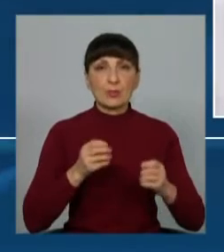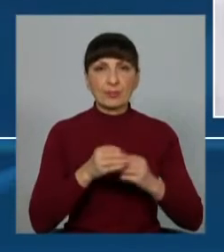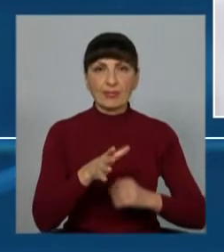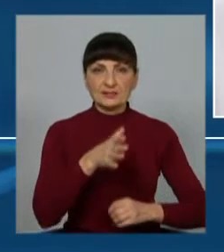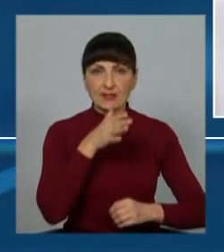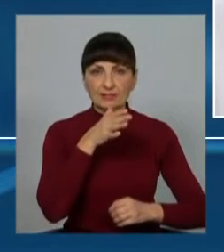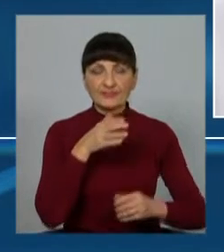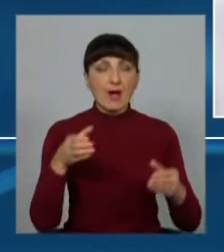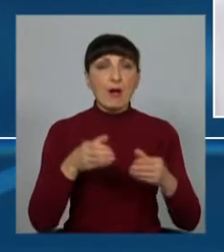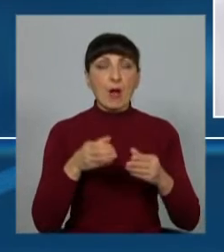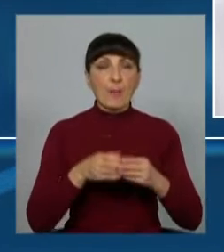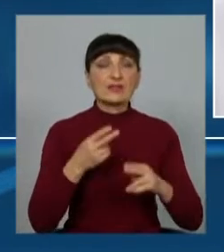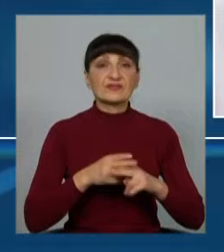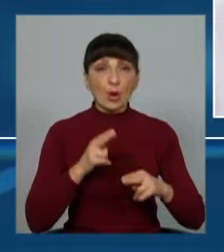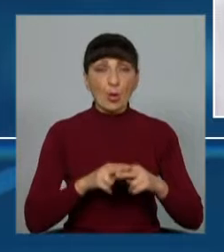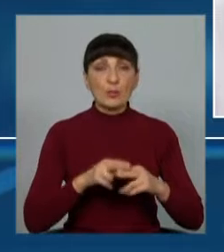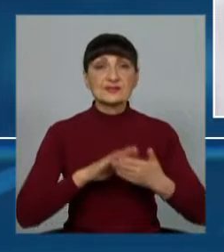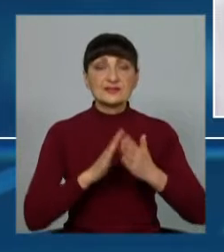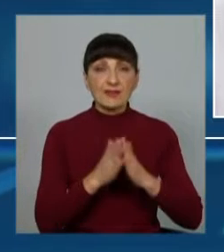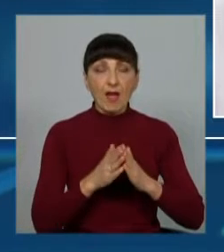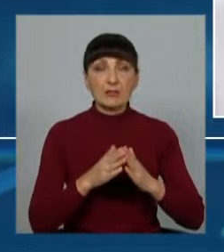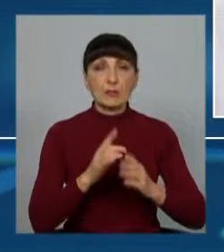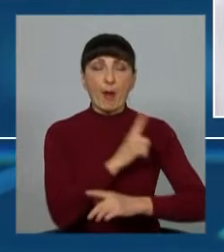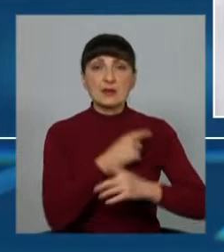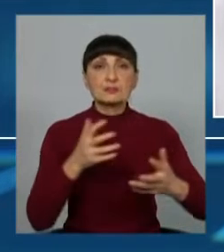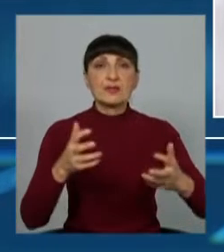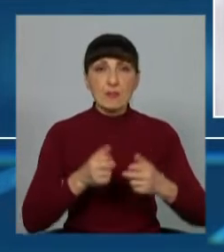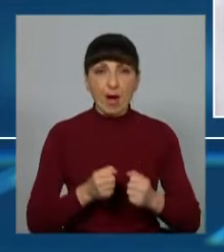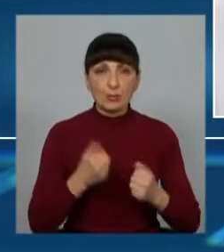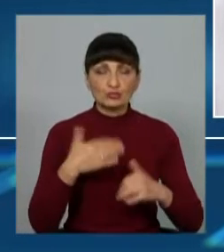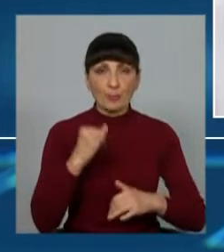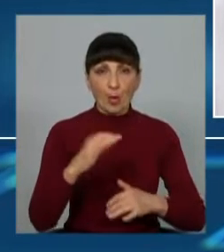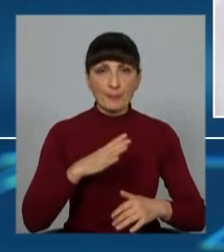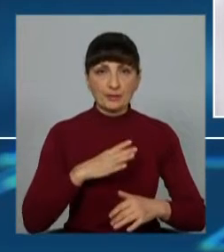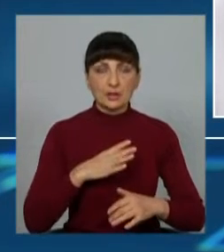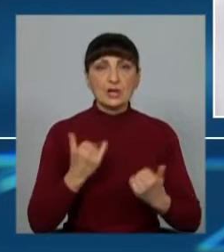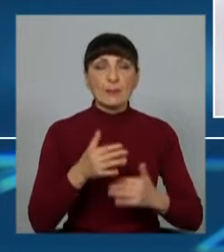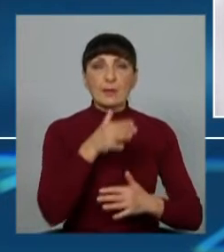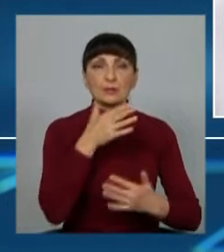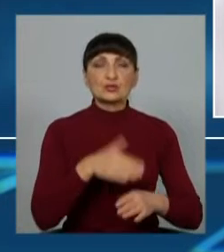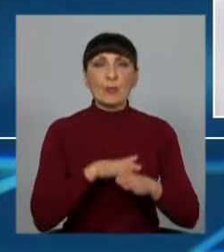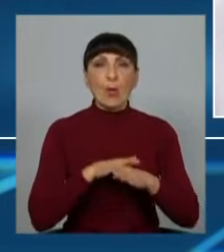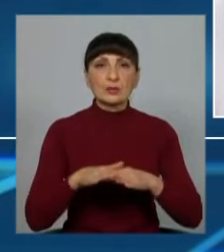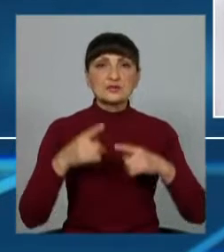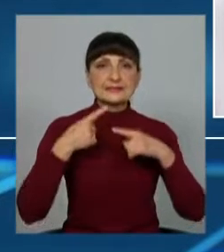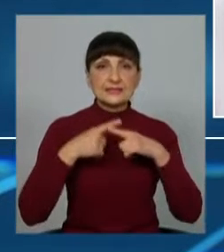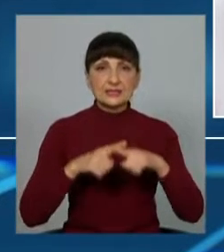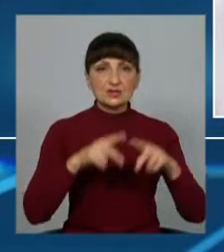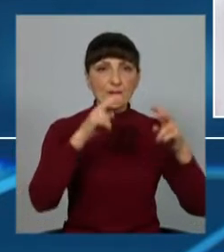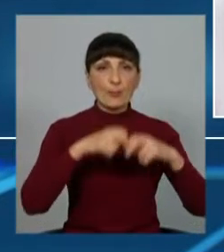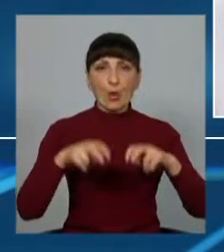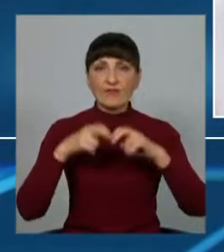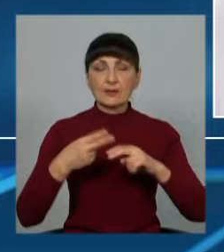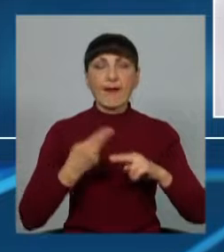Компания в таком состоянии и принимала эту больницу. На данный момент проведем полностью технический аудит